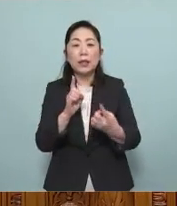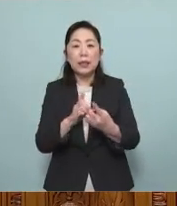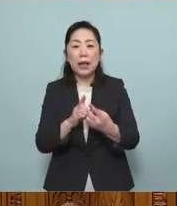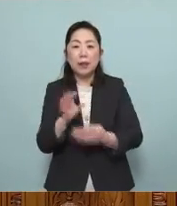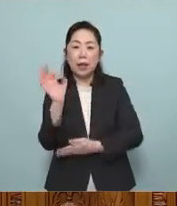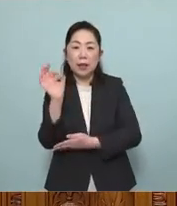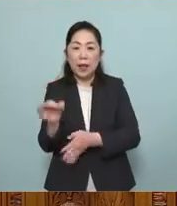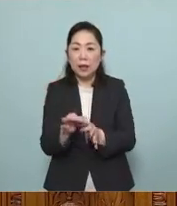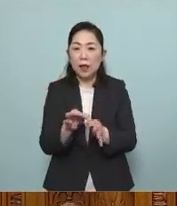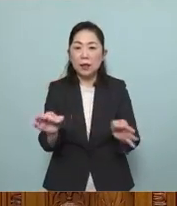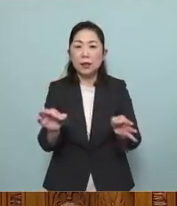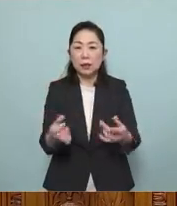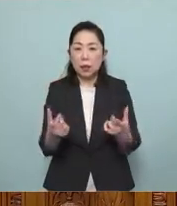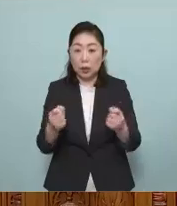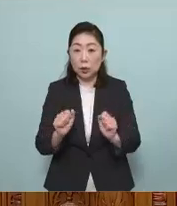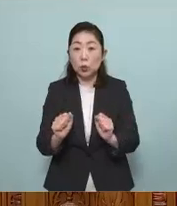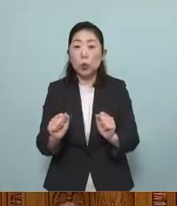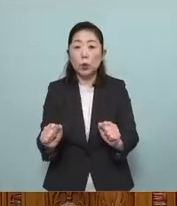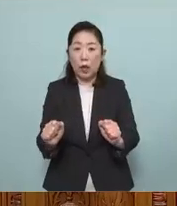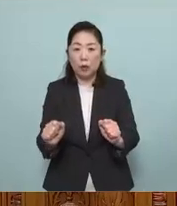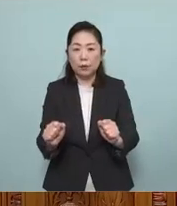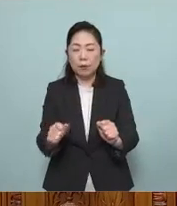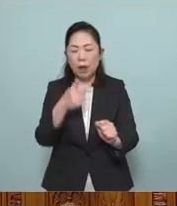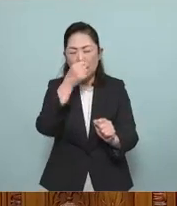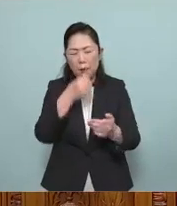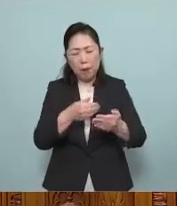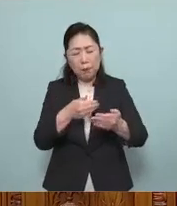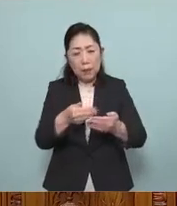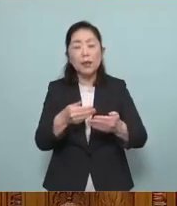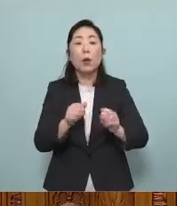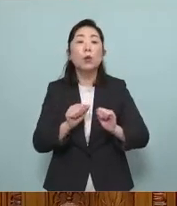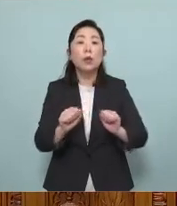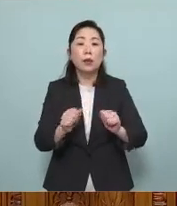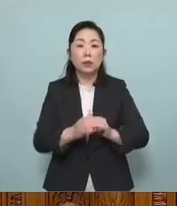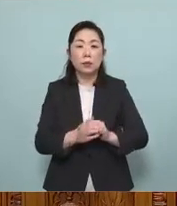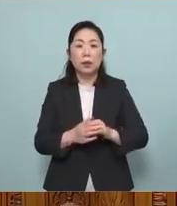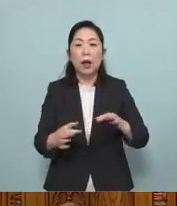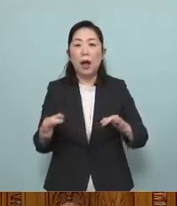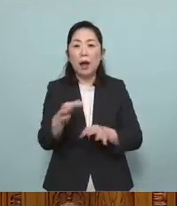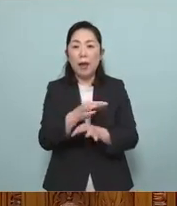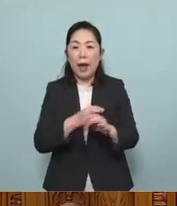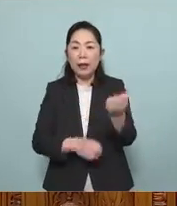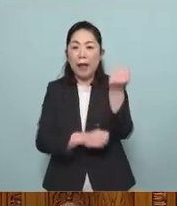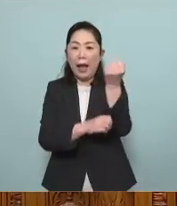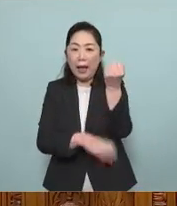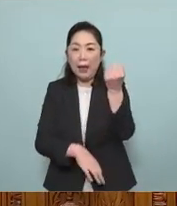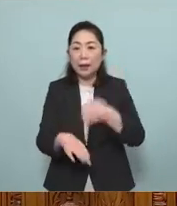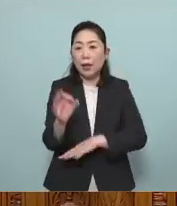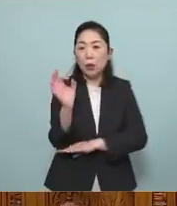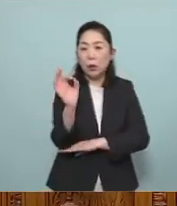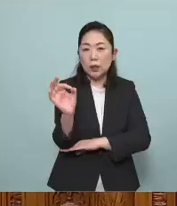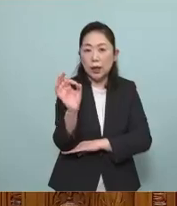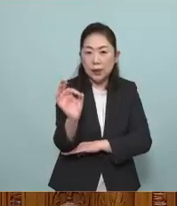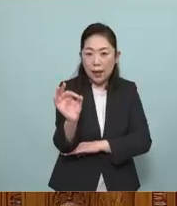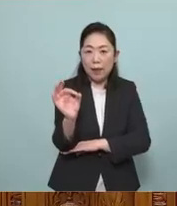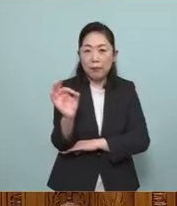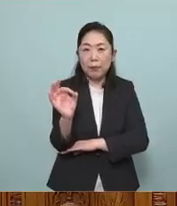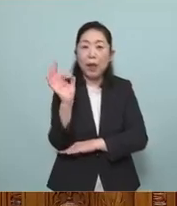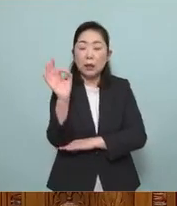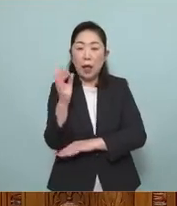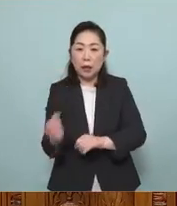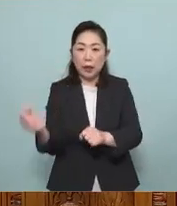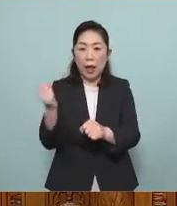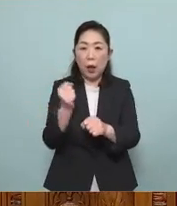支出は躊躇なく行い、万全を期します。経済あっての財政です。経済を立て直し、そ